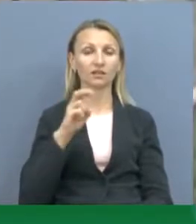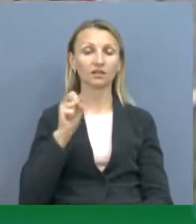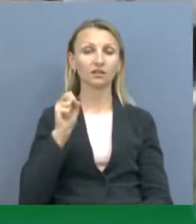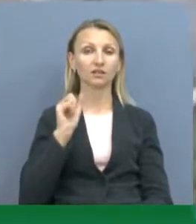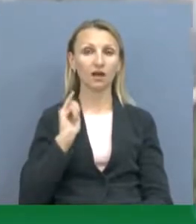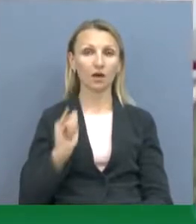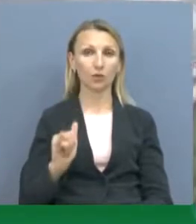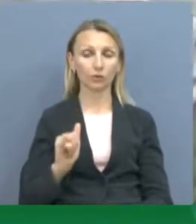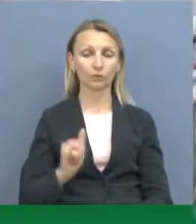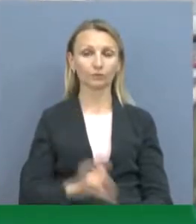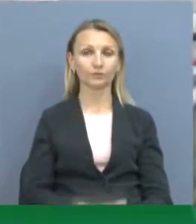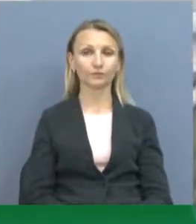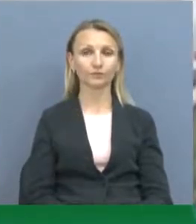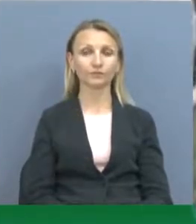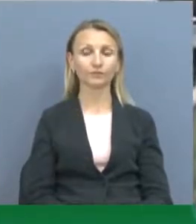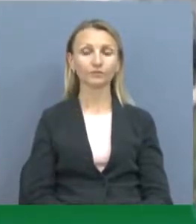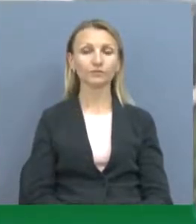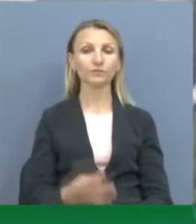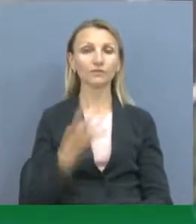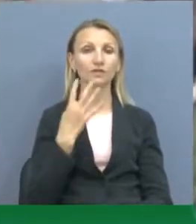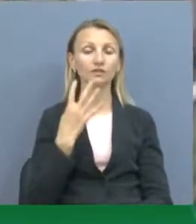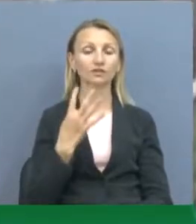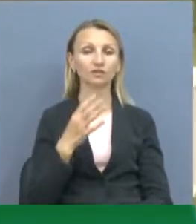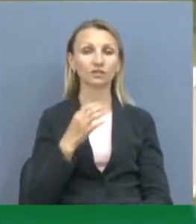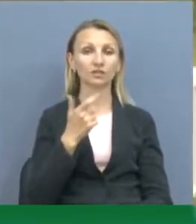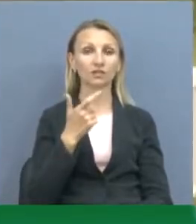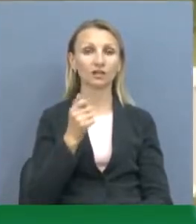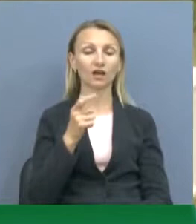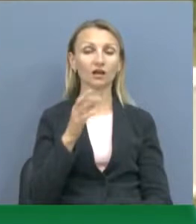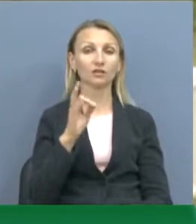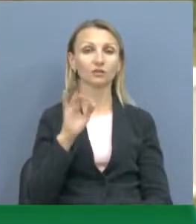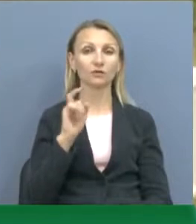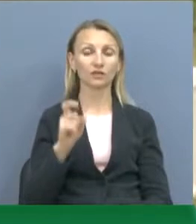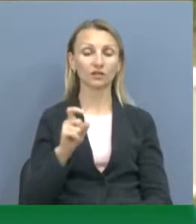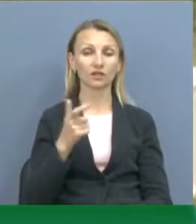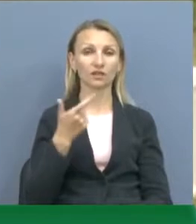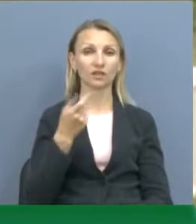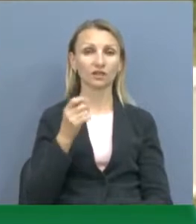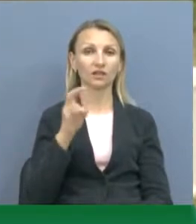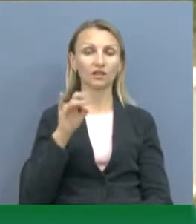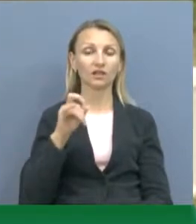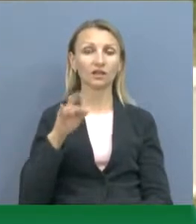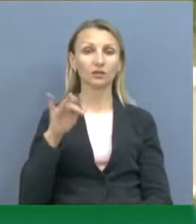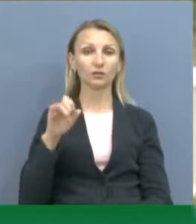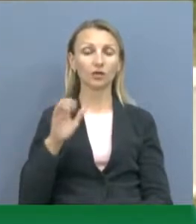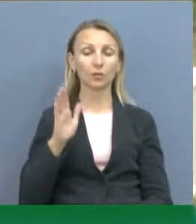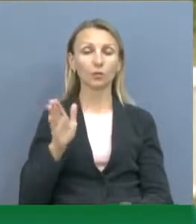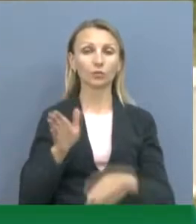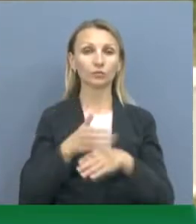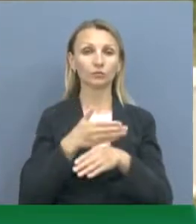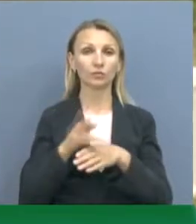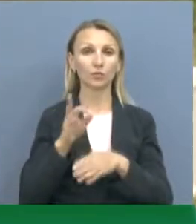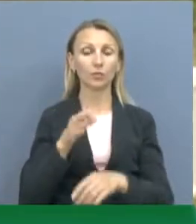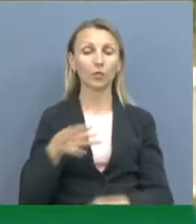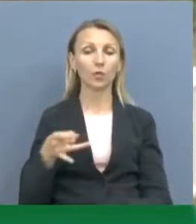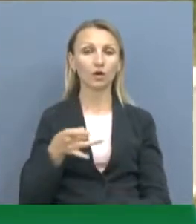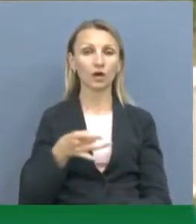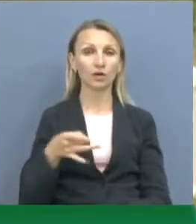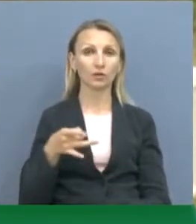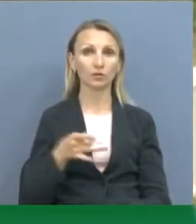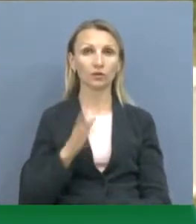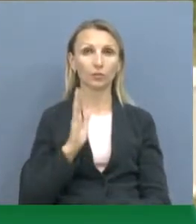районах. Четыре газовых генератора, вот, и, как я вам говорю, они будут распределены по этим районам. Значит,